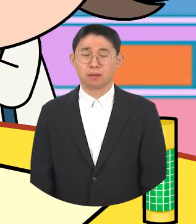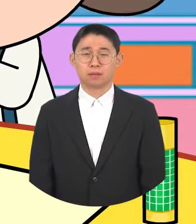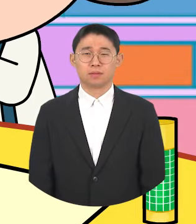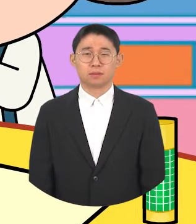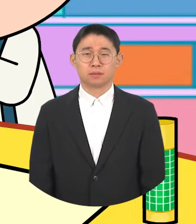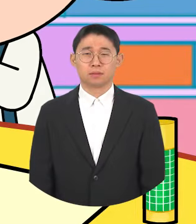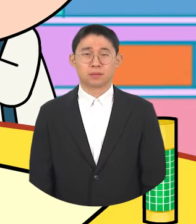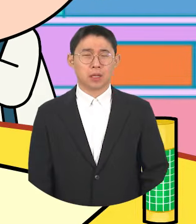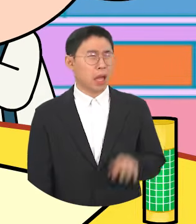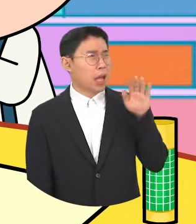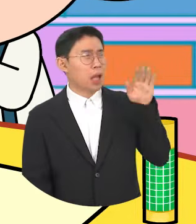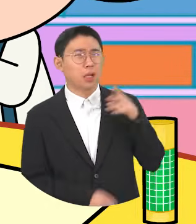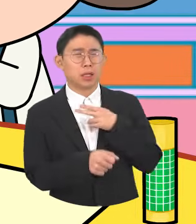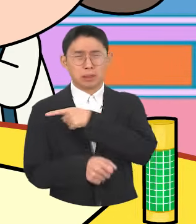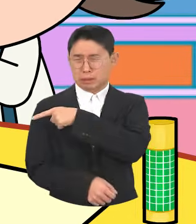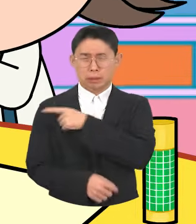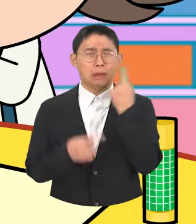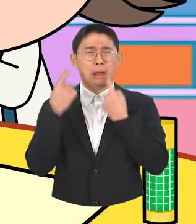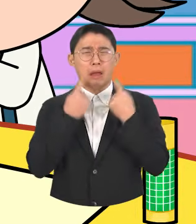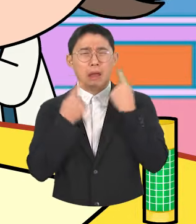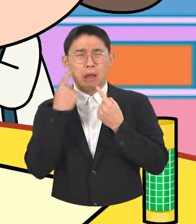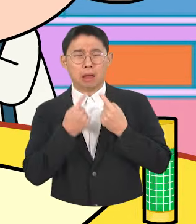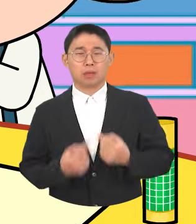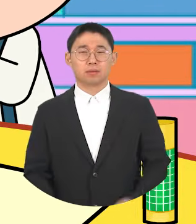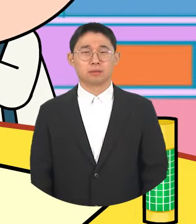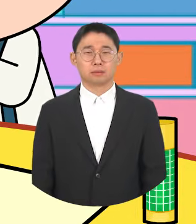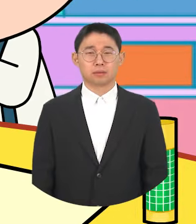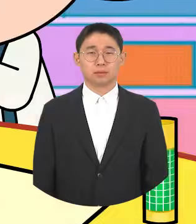네이파, 괜찮아? 선생님, 네이피가 다쳤어요.